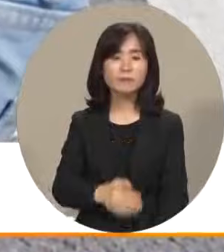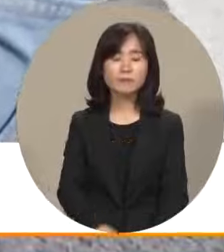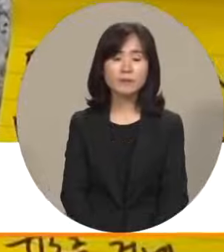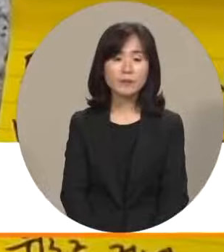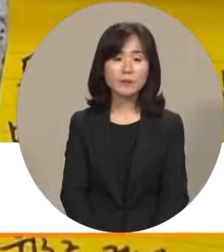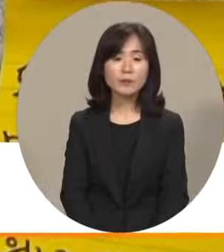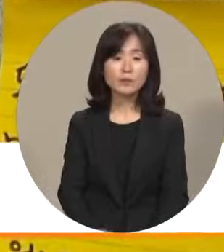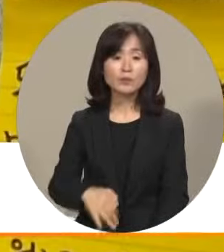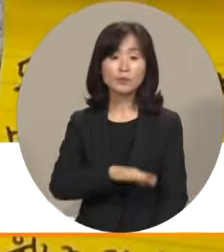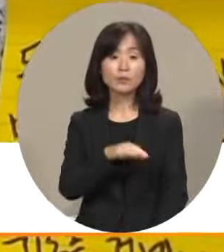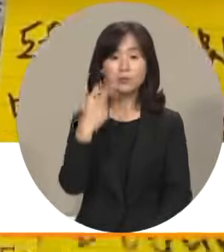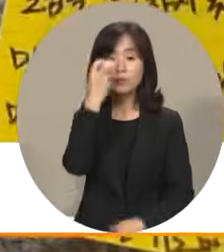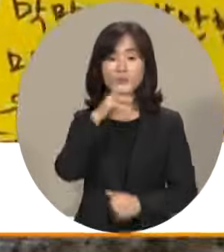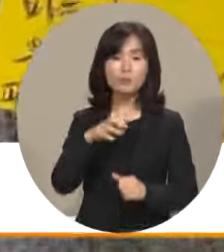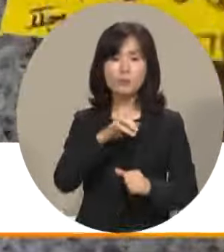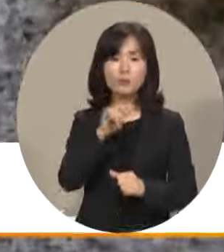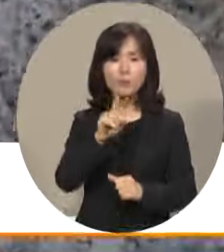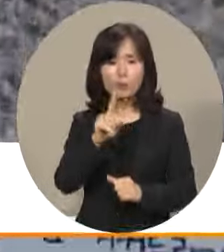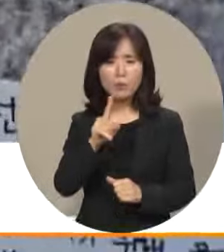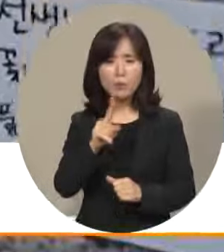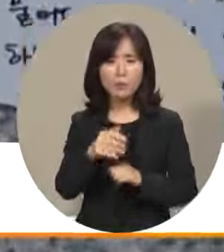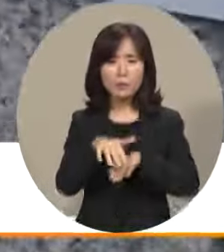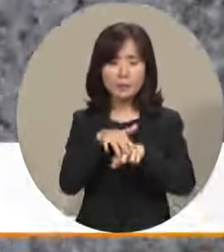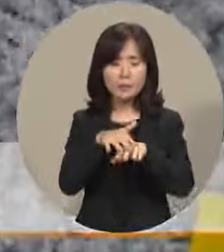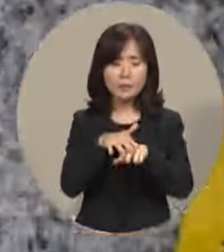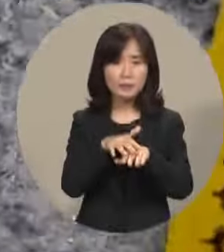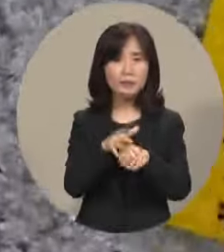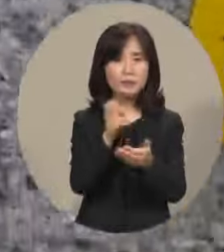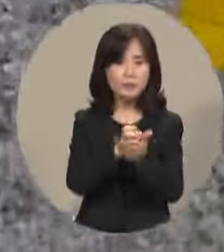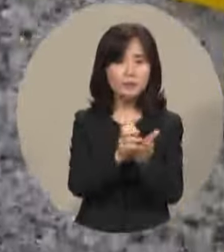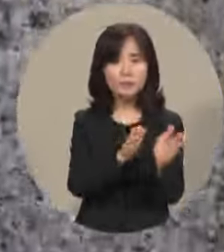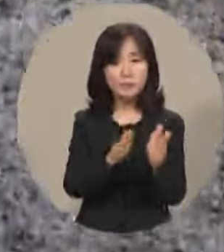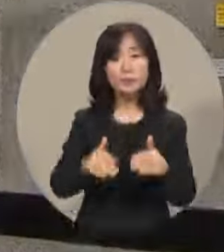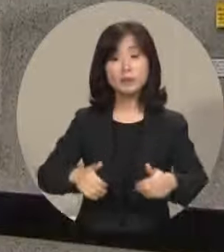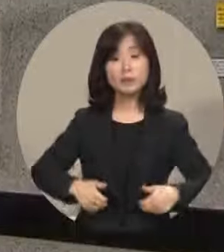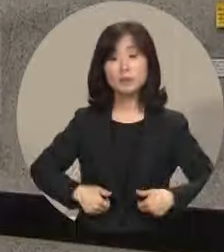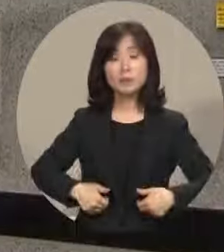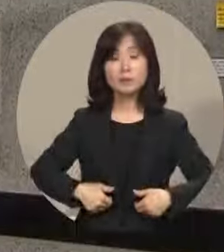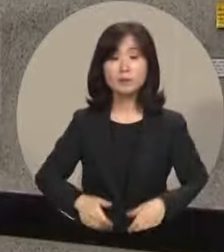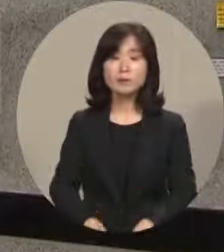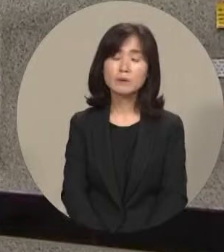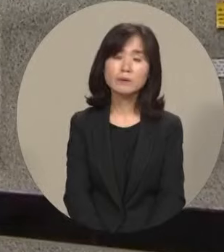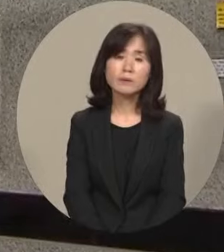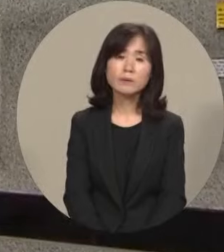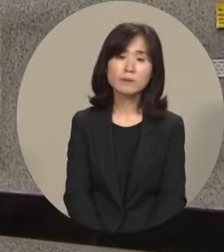가려워요. 저희를 지켜줄 수 있는 무언가가 체제가 준비가 돼야 될 것 같아요.